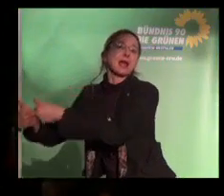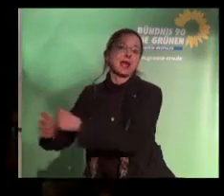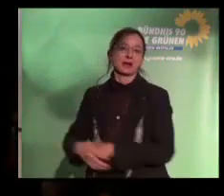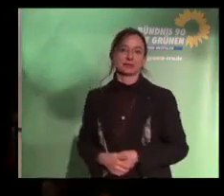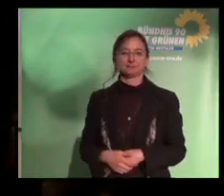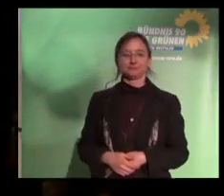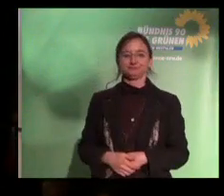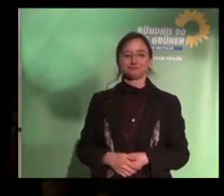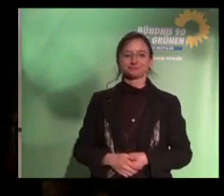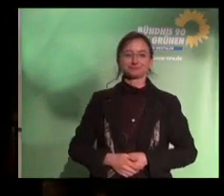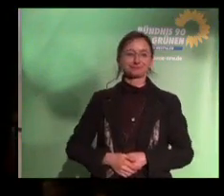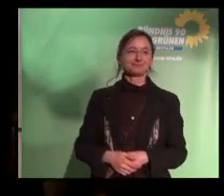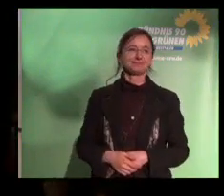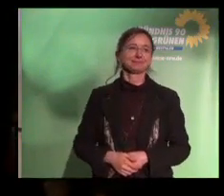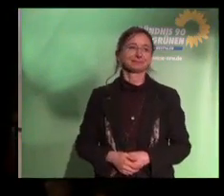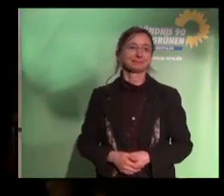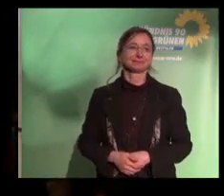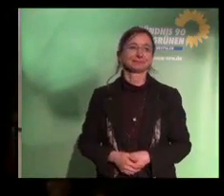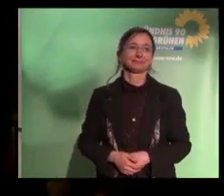So.